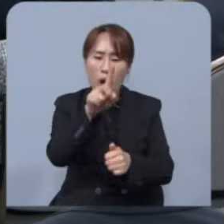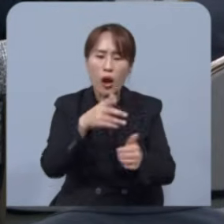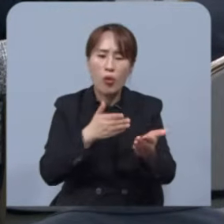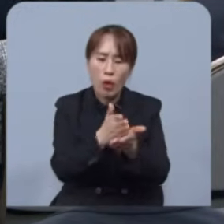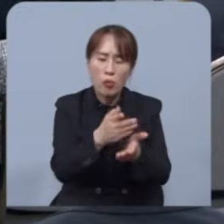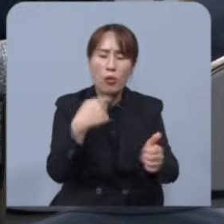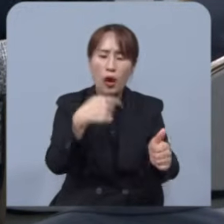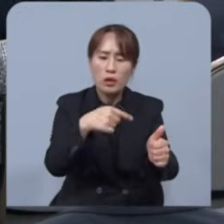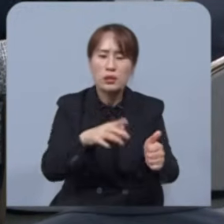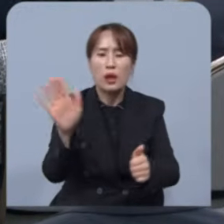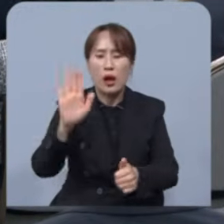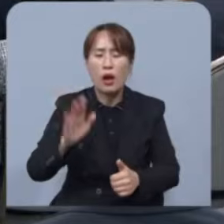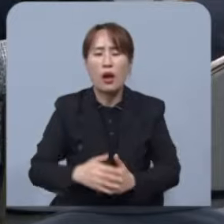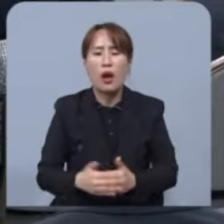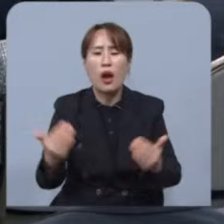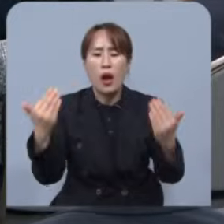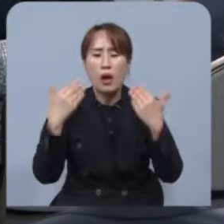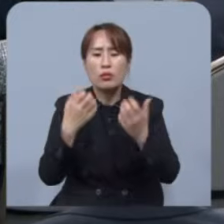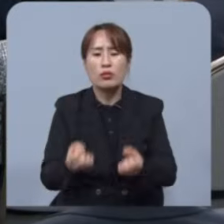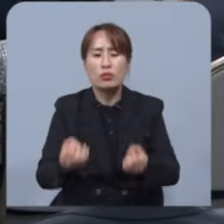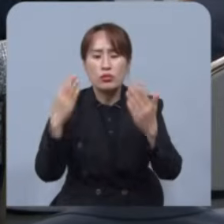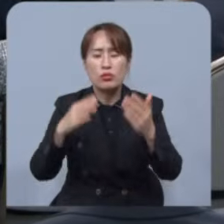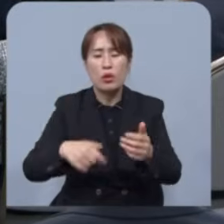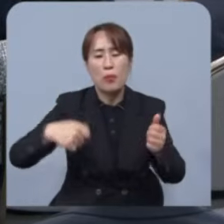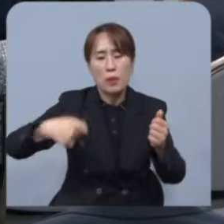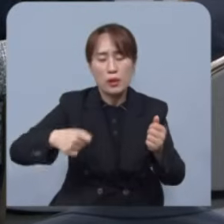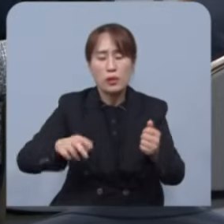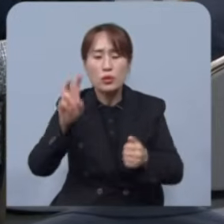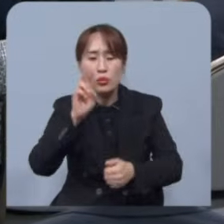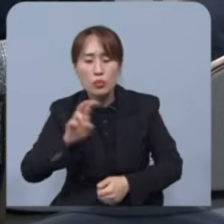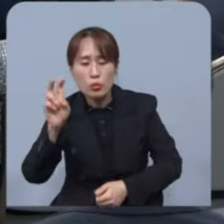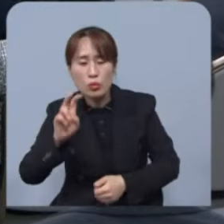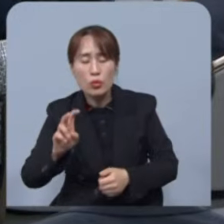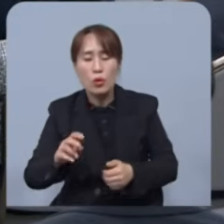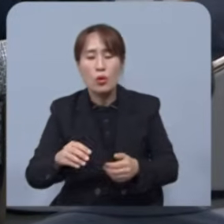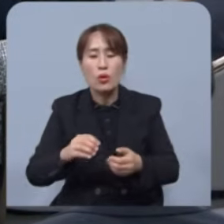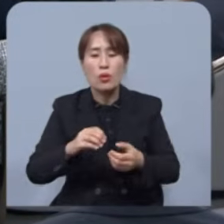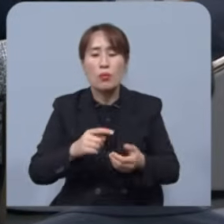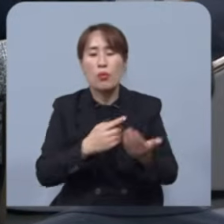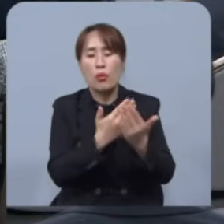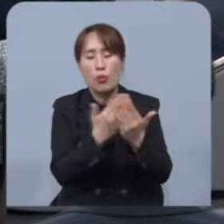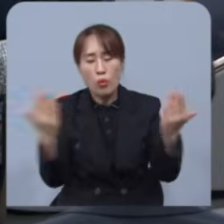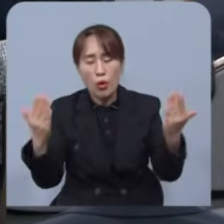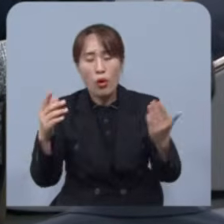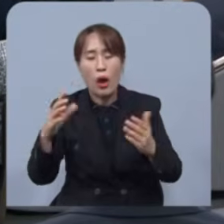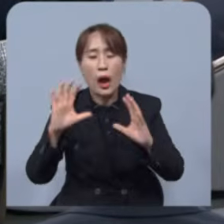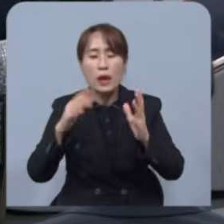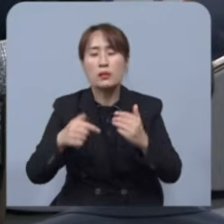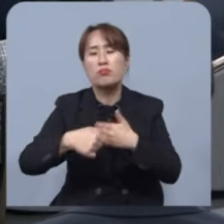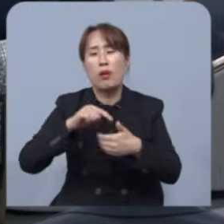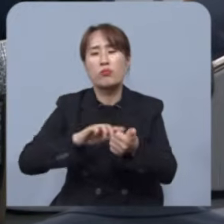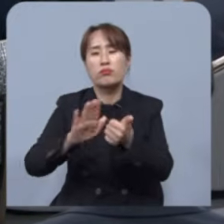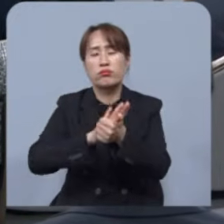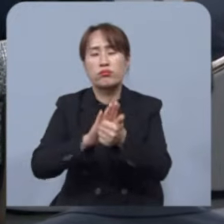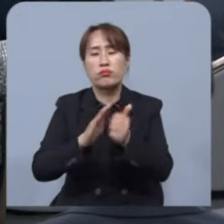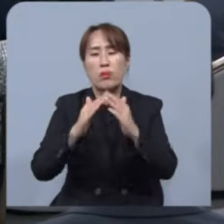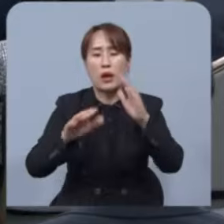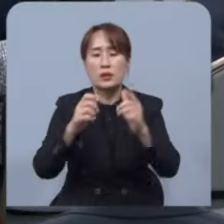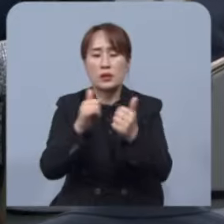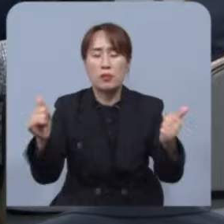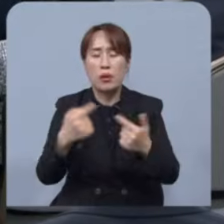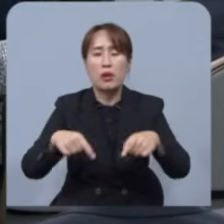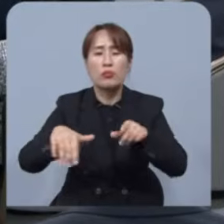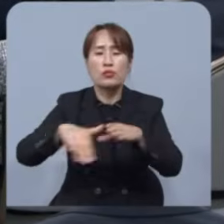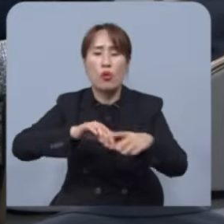가리키는 교사가 아닙니다. 학교 축제와 밴드 활동, 합창 공연, 전시를 통해 아이들의 정서를 키우고 때로는 마을 주민들과 함께